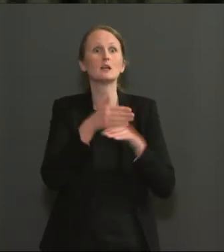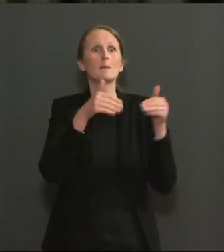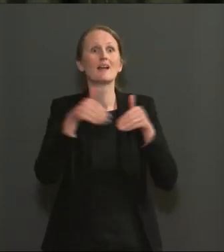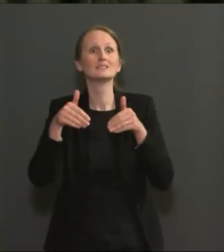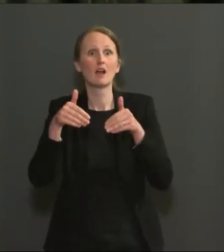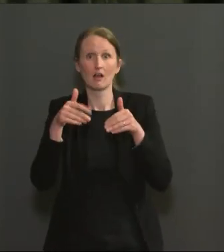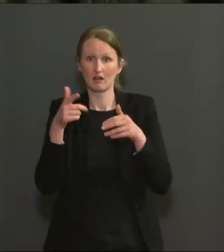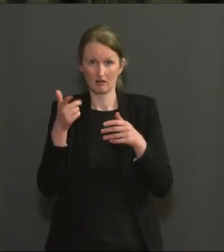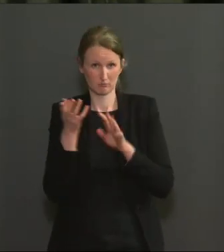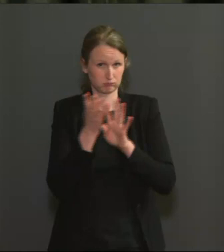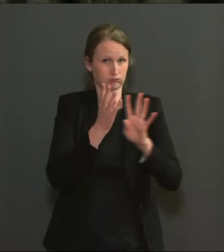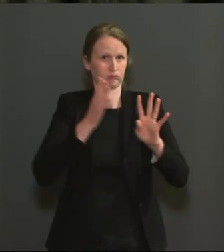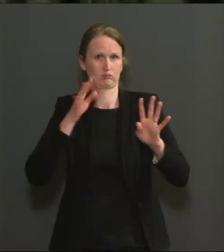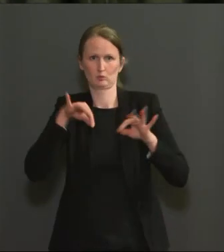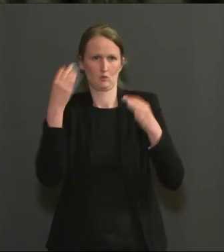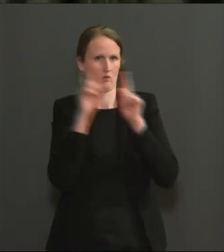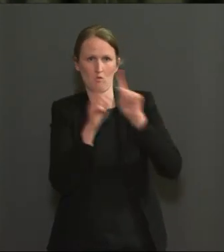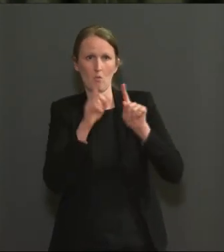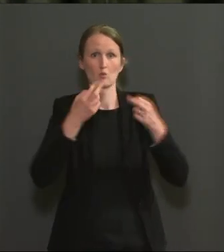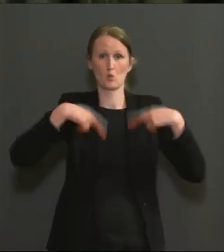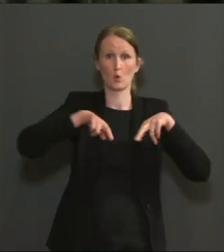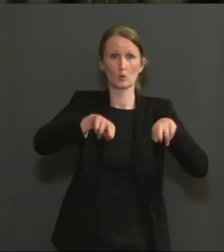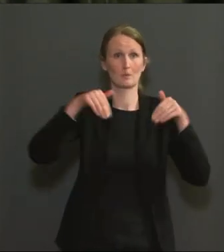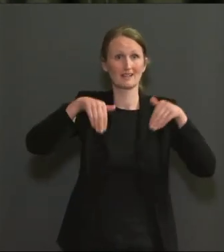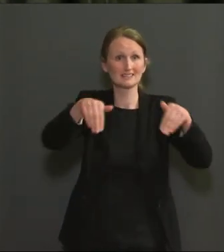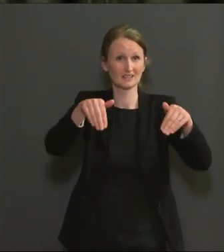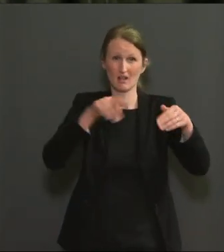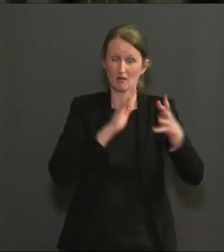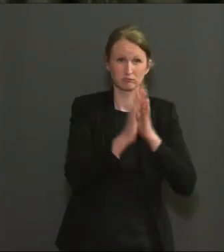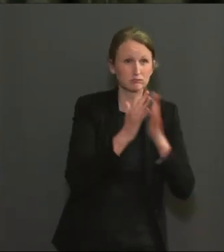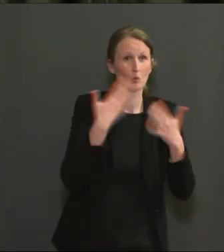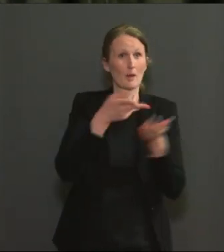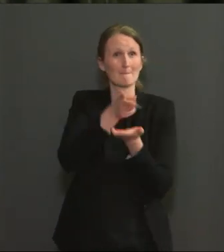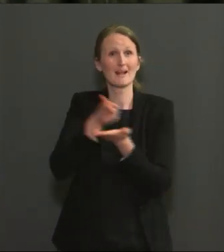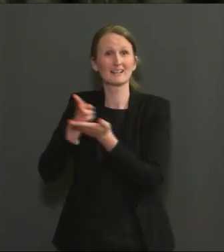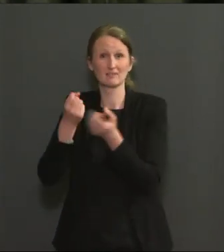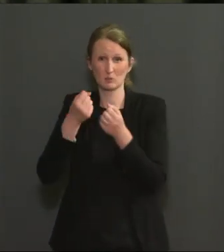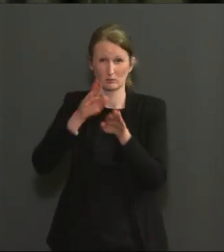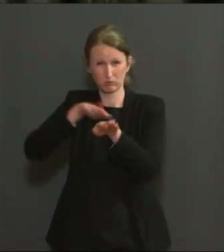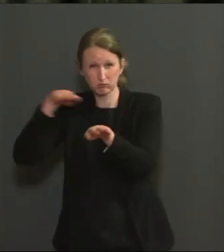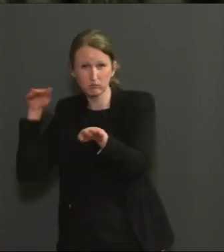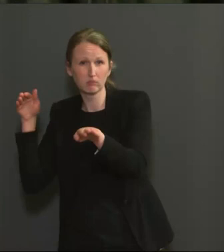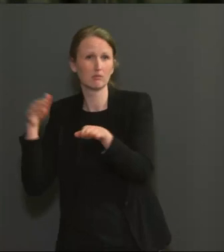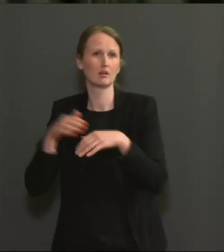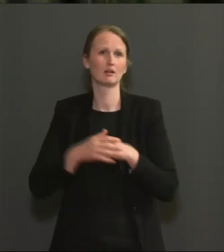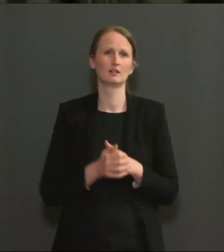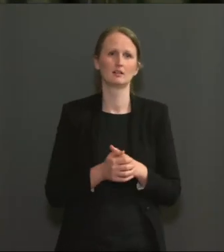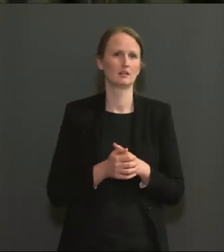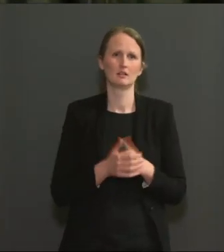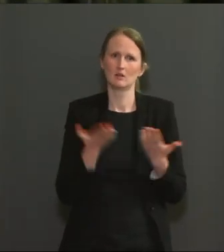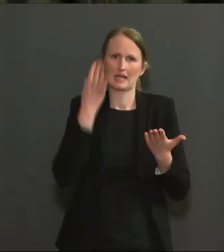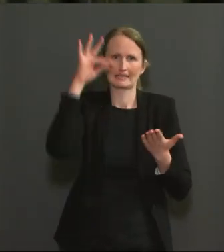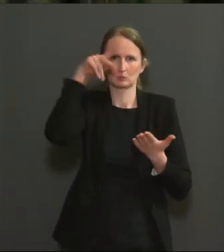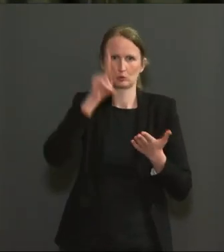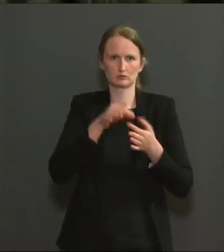cela personne ne le veut parce que ça a créer du risque parce que ça rend plus difficile pour tout le monde de faire ses courses nous